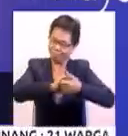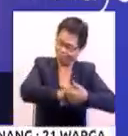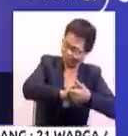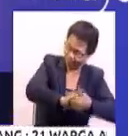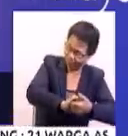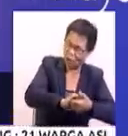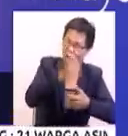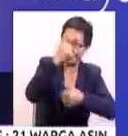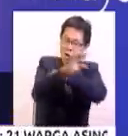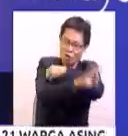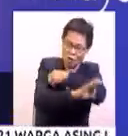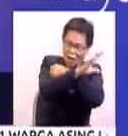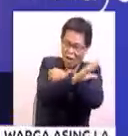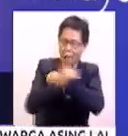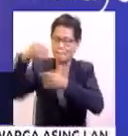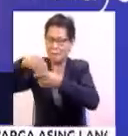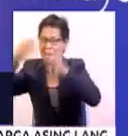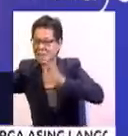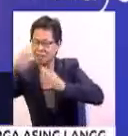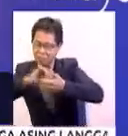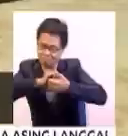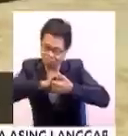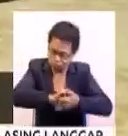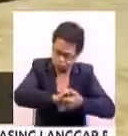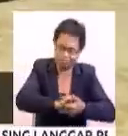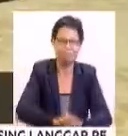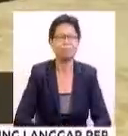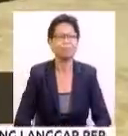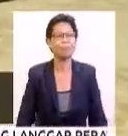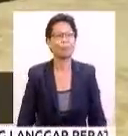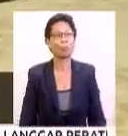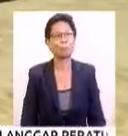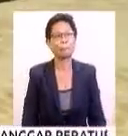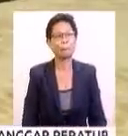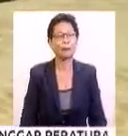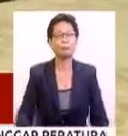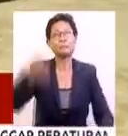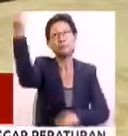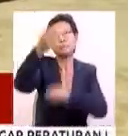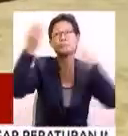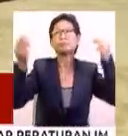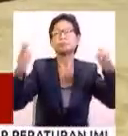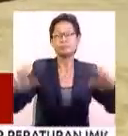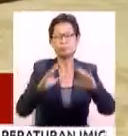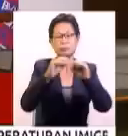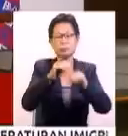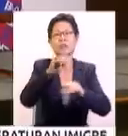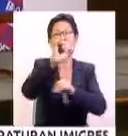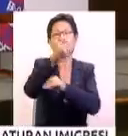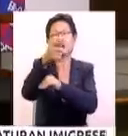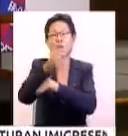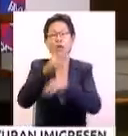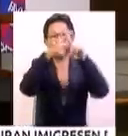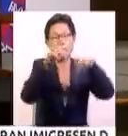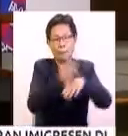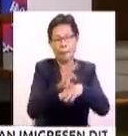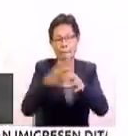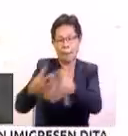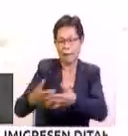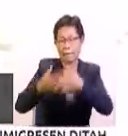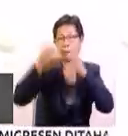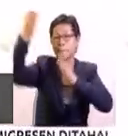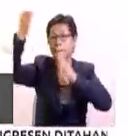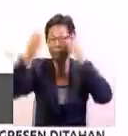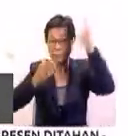both foreign and domestic investors. Beliau berucap pada mesyuarat agung tahunan Dewan Perniagaan Amerika